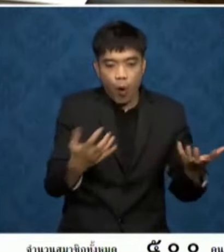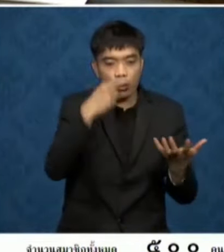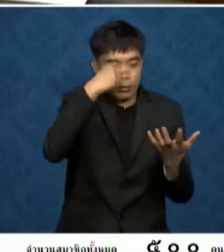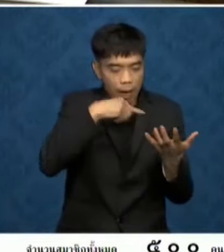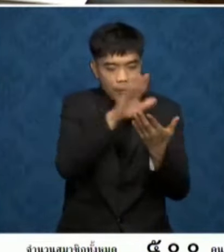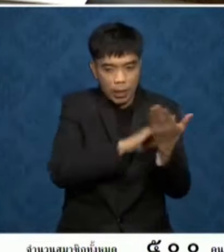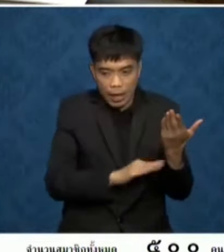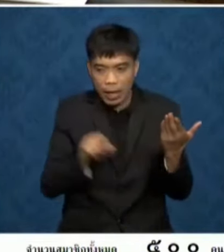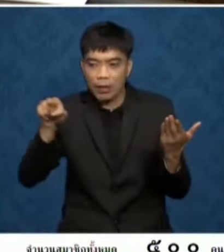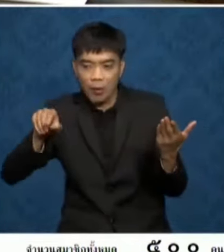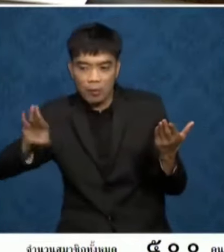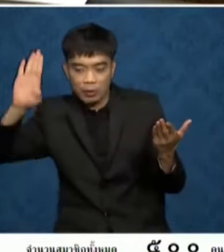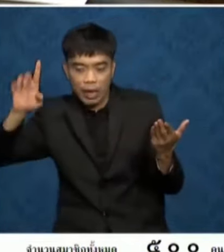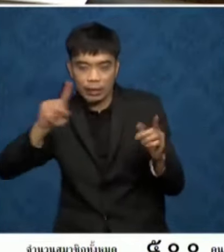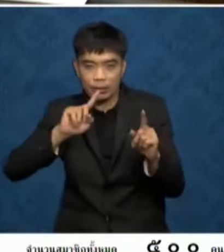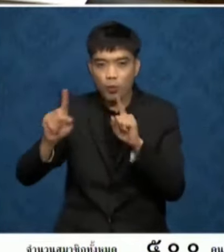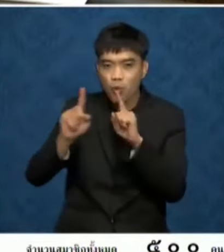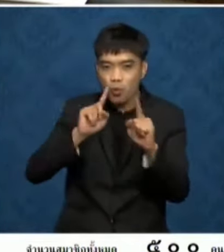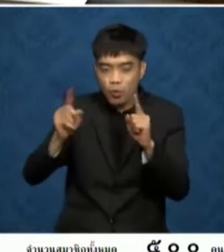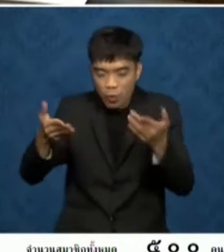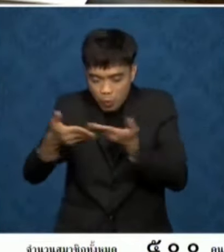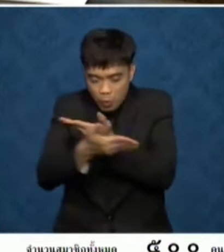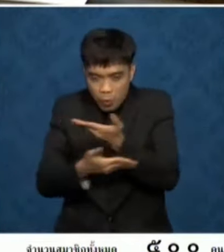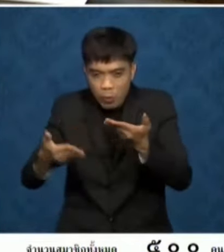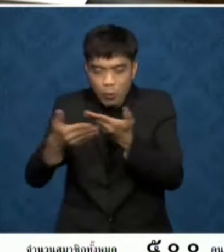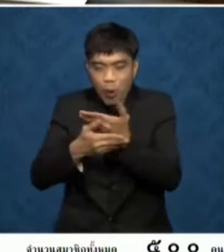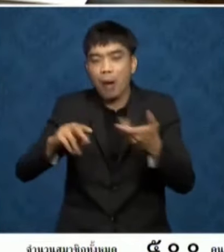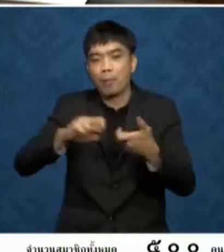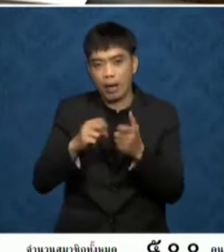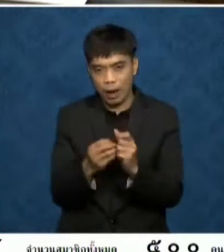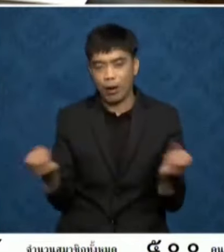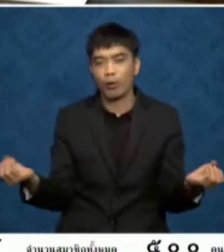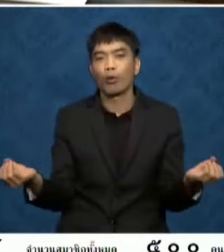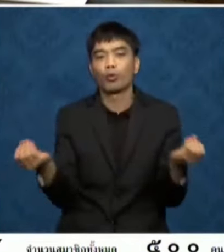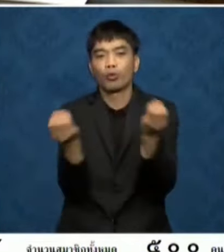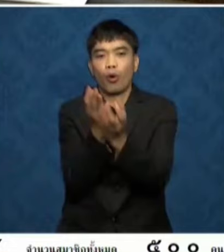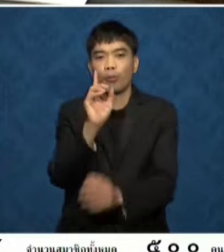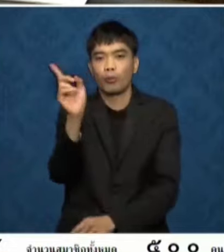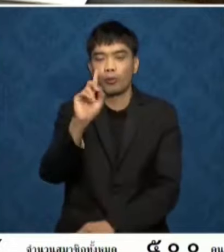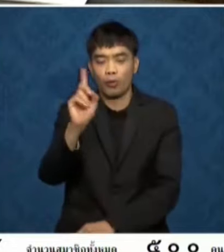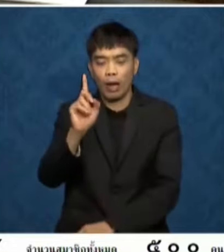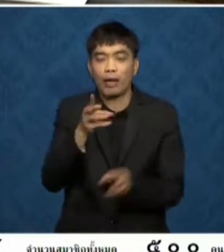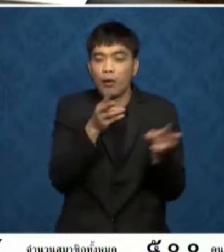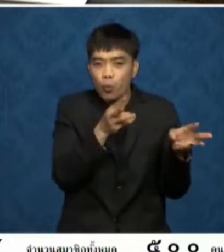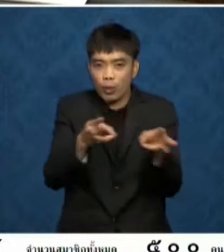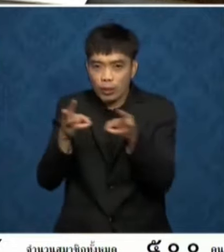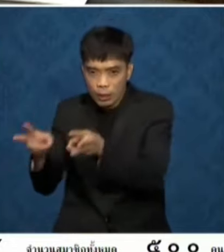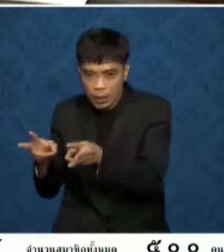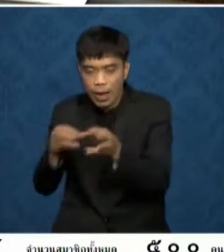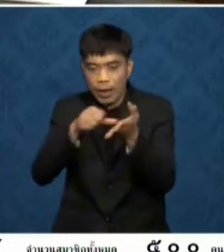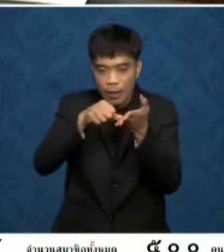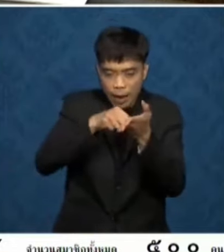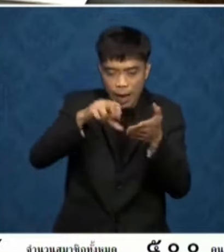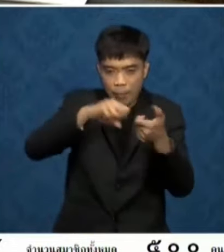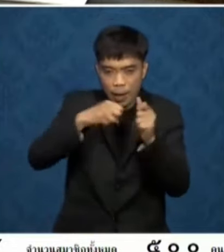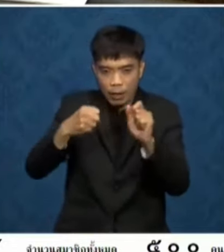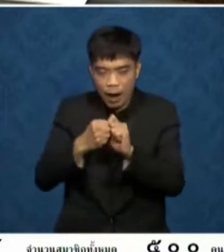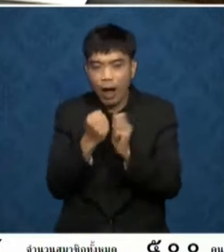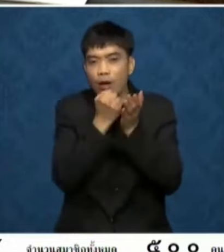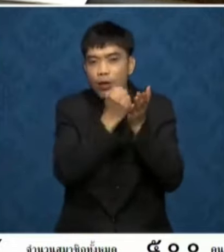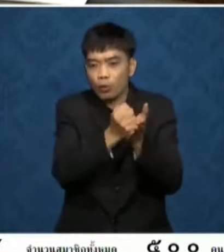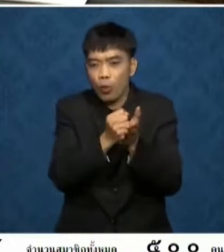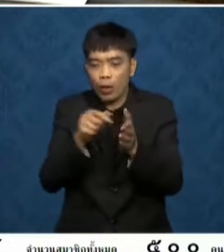ประกันแต่การเจรจาครั้งนี้จะส่งผลกระทบไปยังการเจรจาหาทางออกข้อพิพาทพื้นที่ทับซ้อน